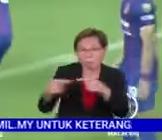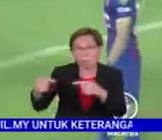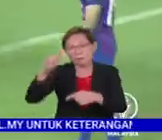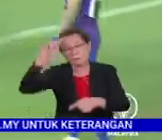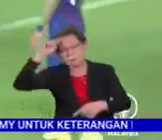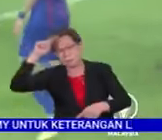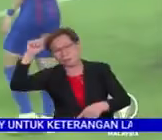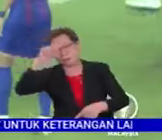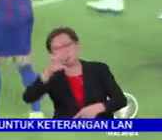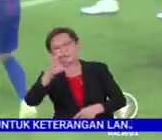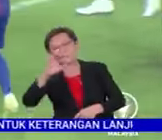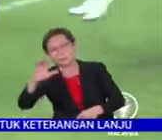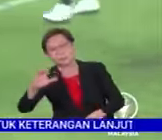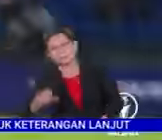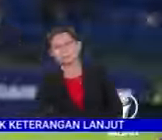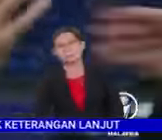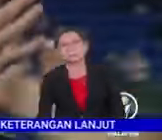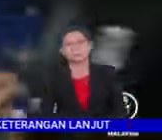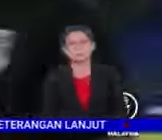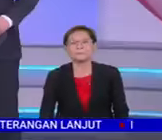Terengganu FC.